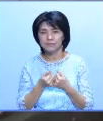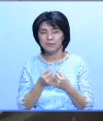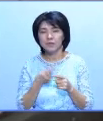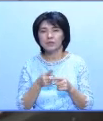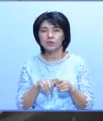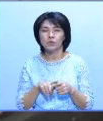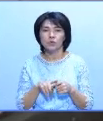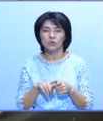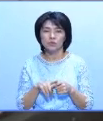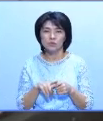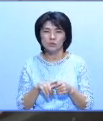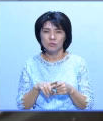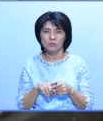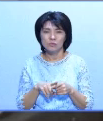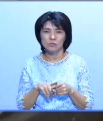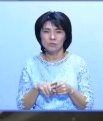Поэтому